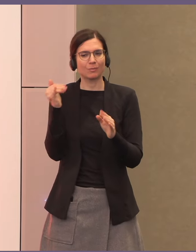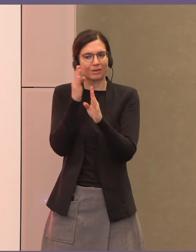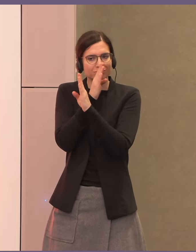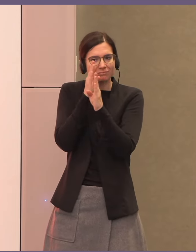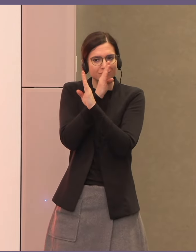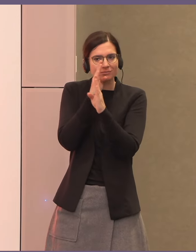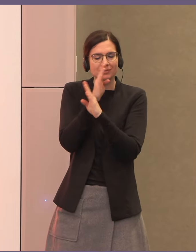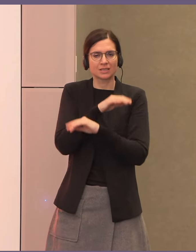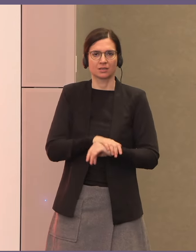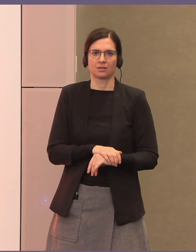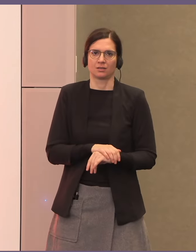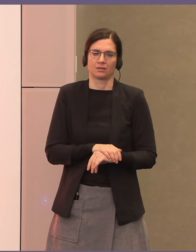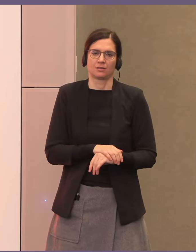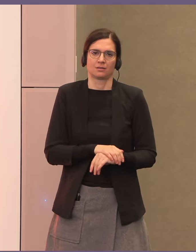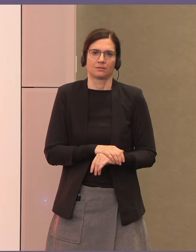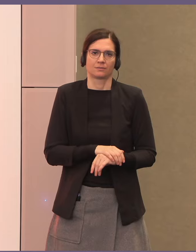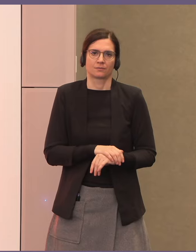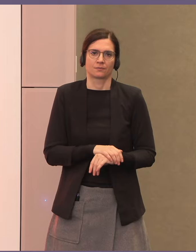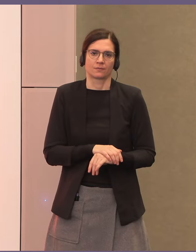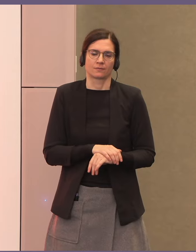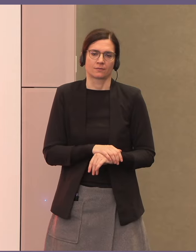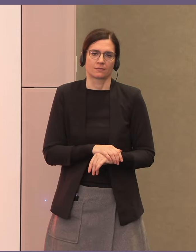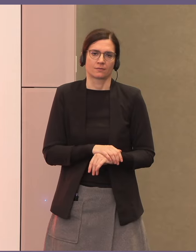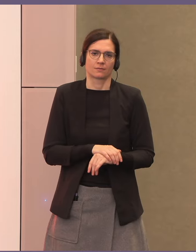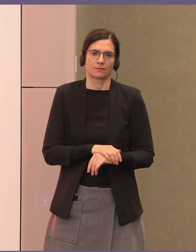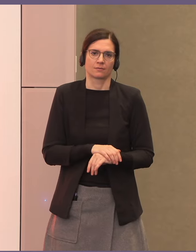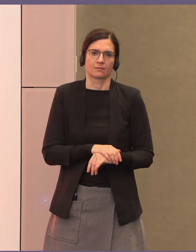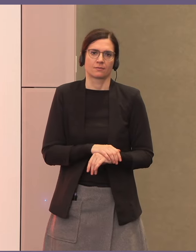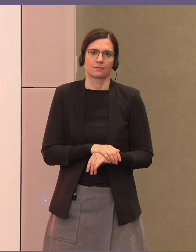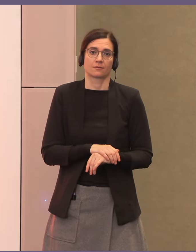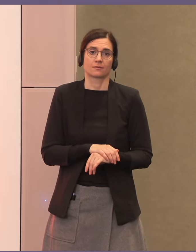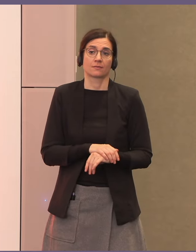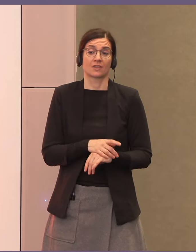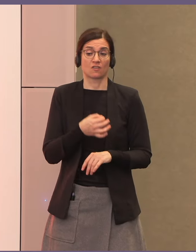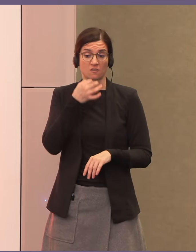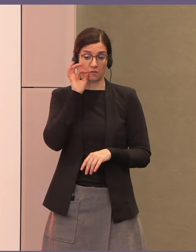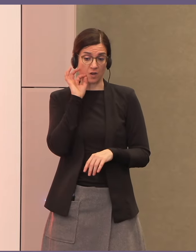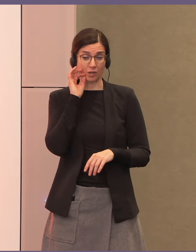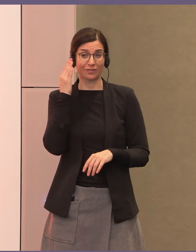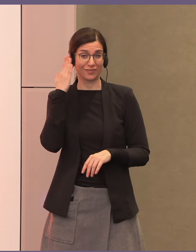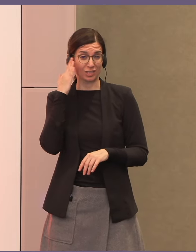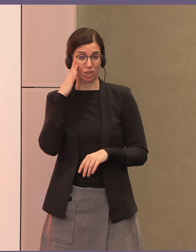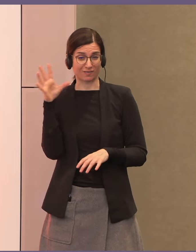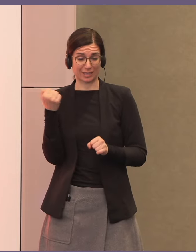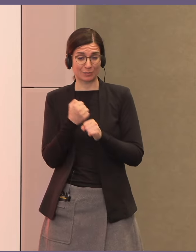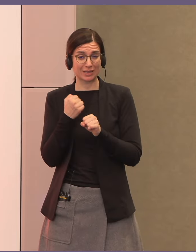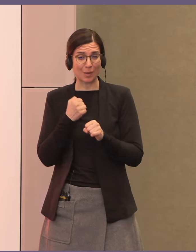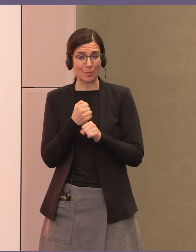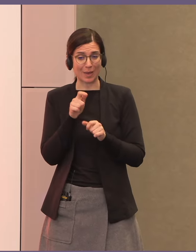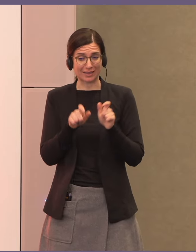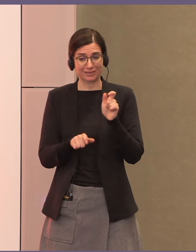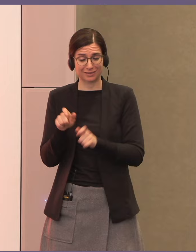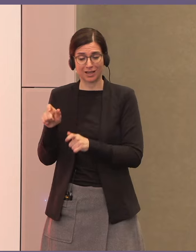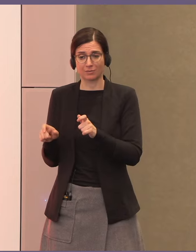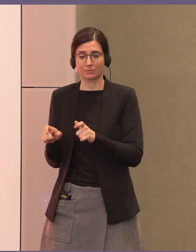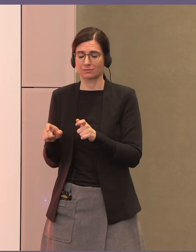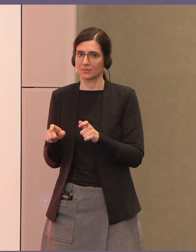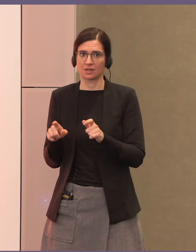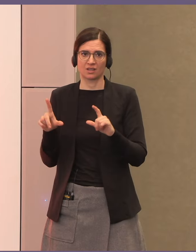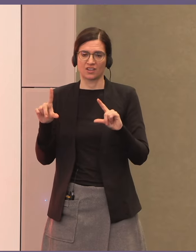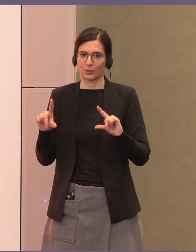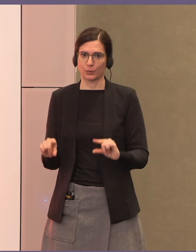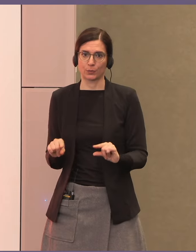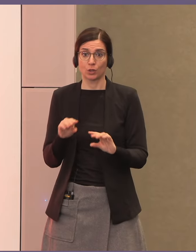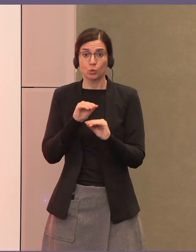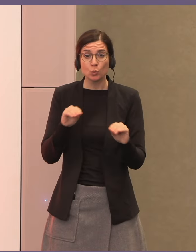Erfolg für das Kollektiv der Frauen. Genau, ihr Anteil unter den wissenschaftlichen MitarbeiterInnen war sehr gering,